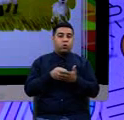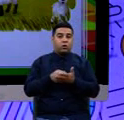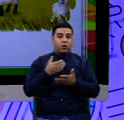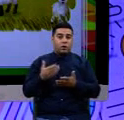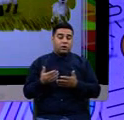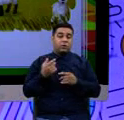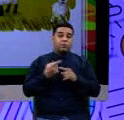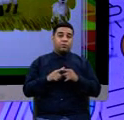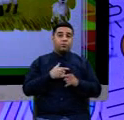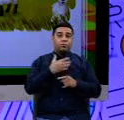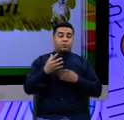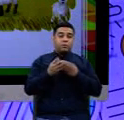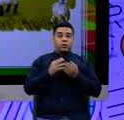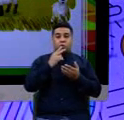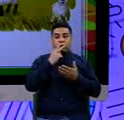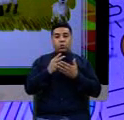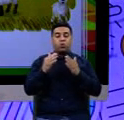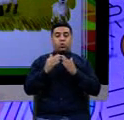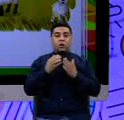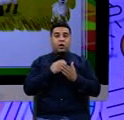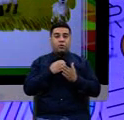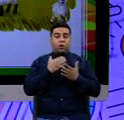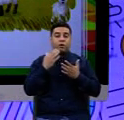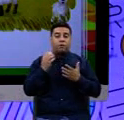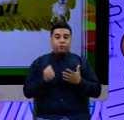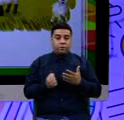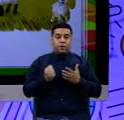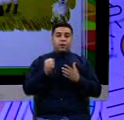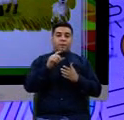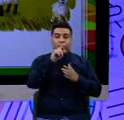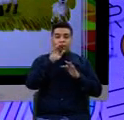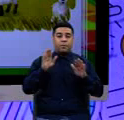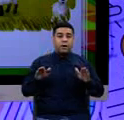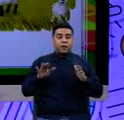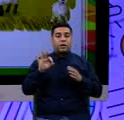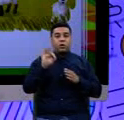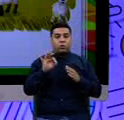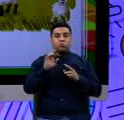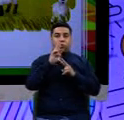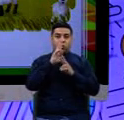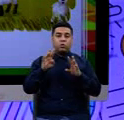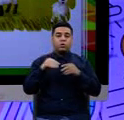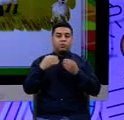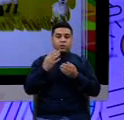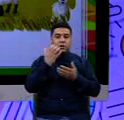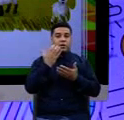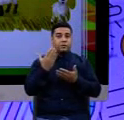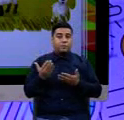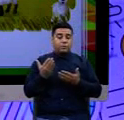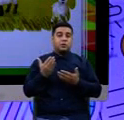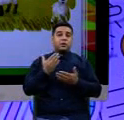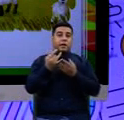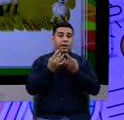biz ko'rib turgan tasvirda uy hayvonlari va parrandalar tasviri ko'rinib turibdi.